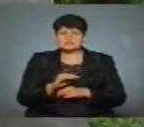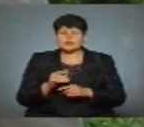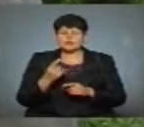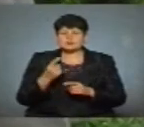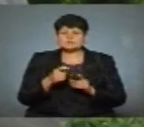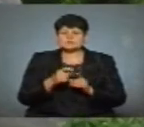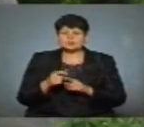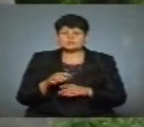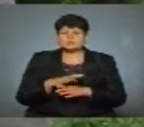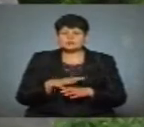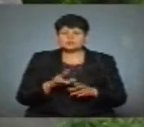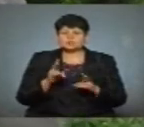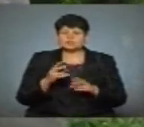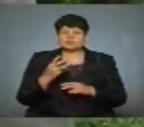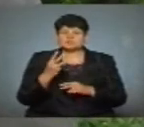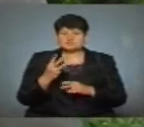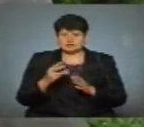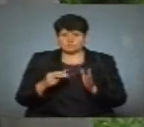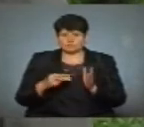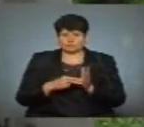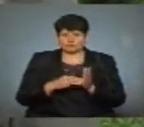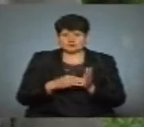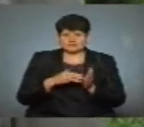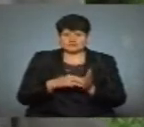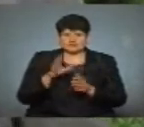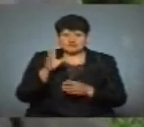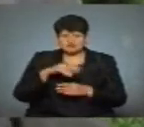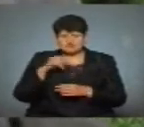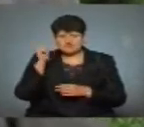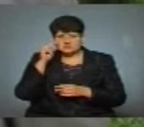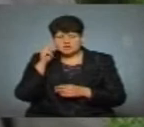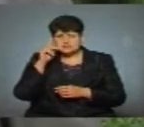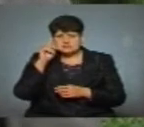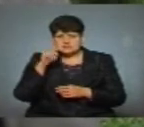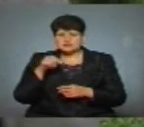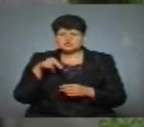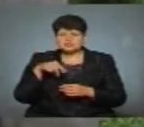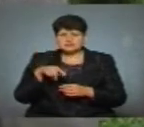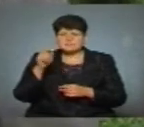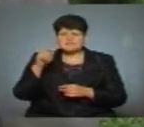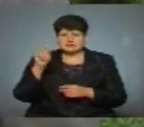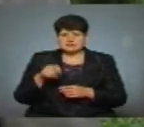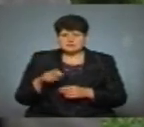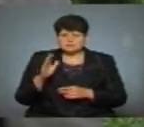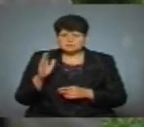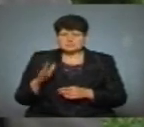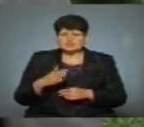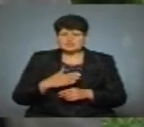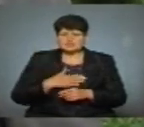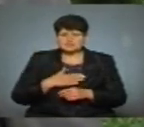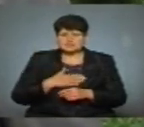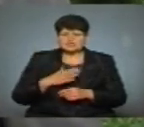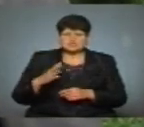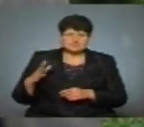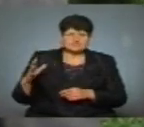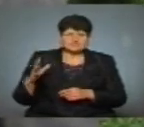словом не було кому навіть трійки поставити. Розумієте, всі вивчали, тому що всі знали, що йдемо на війну. І від наших всіх